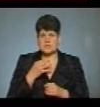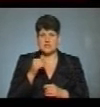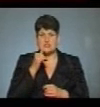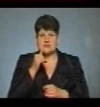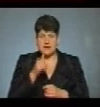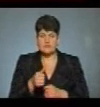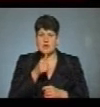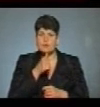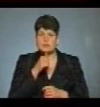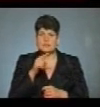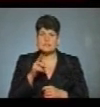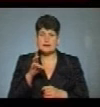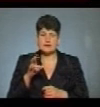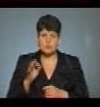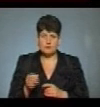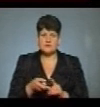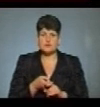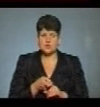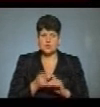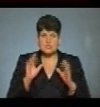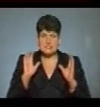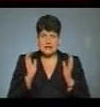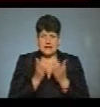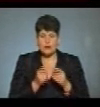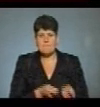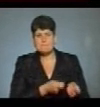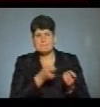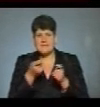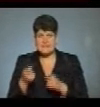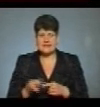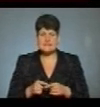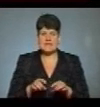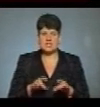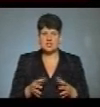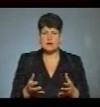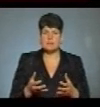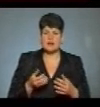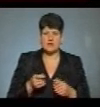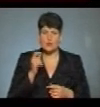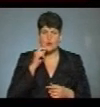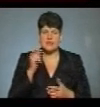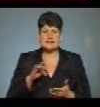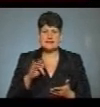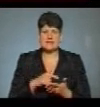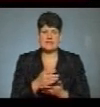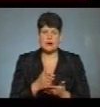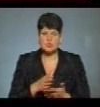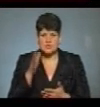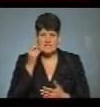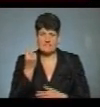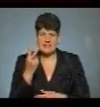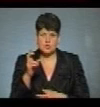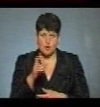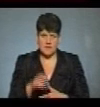Нагадаю, пробне ЗНО в зв'язку з карантином перенесли. Таке рішення прийняв Український центр оцінювання якості освіти 12